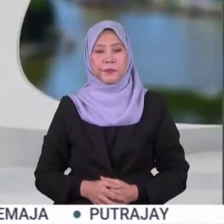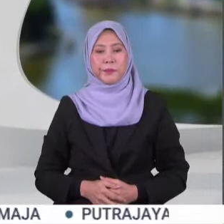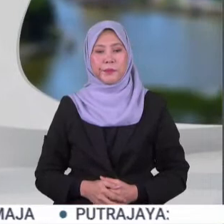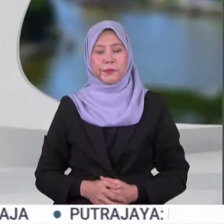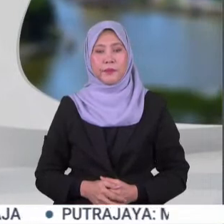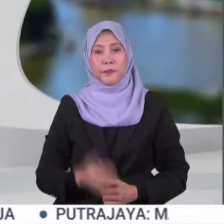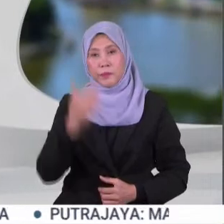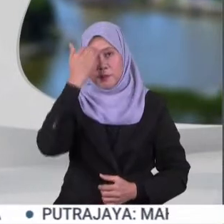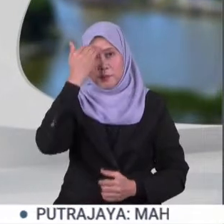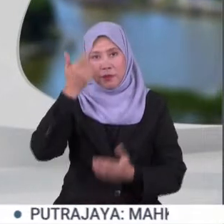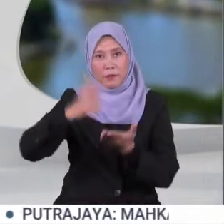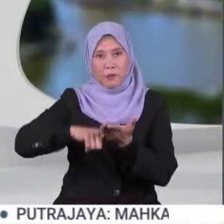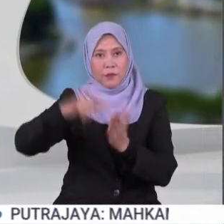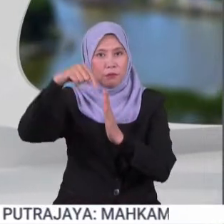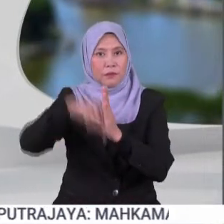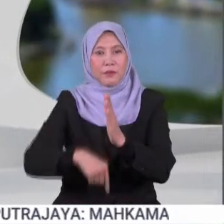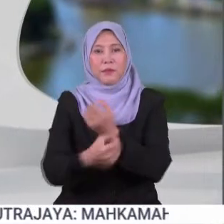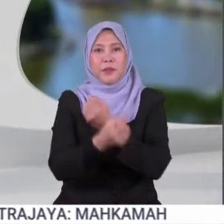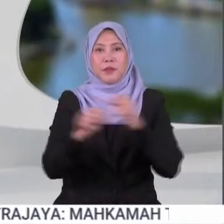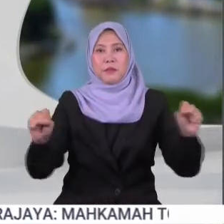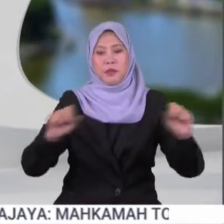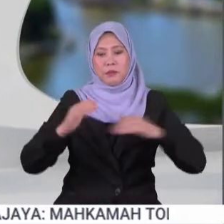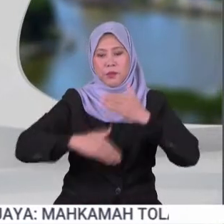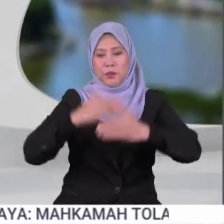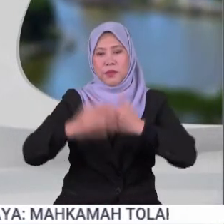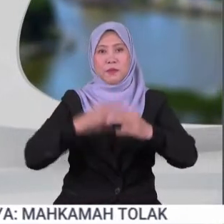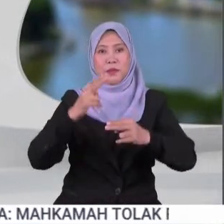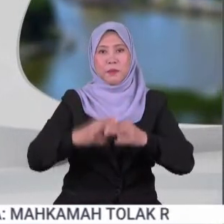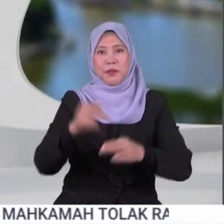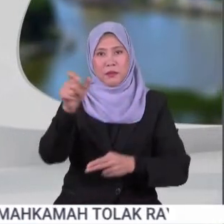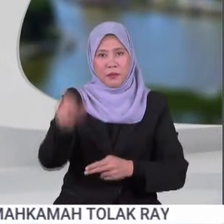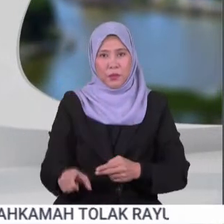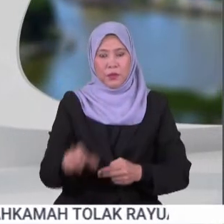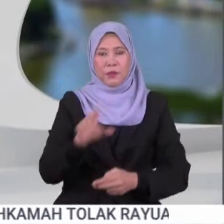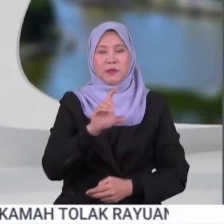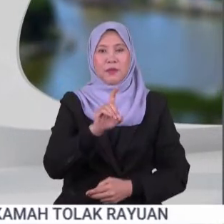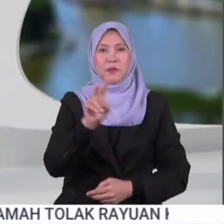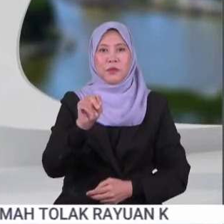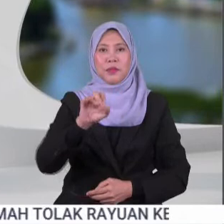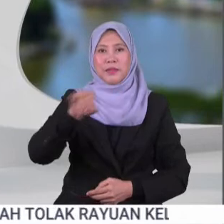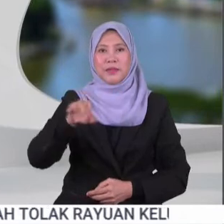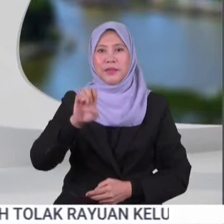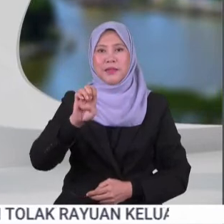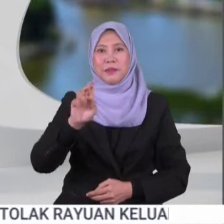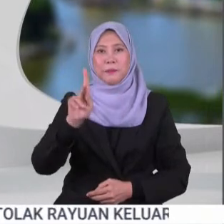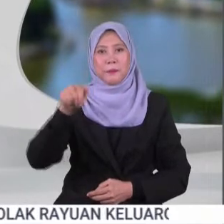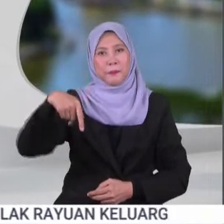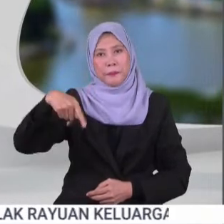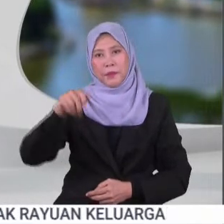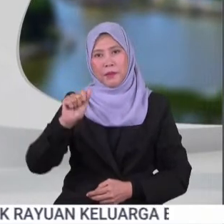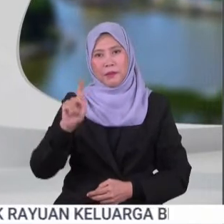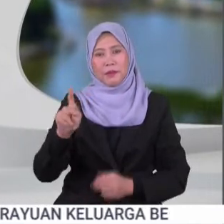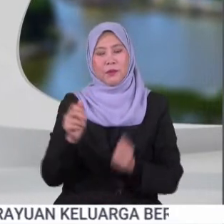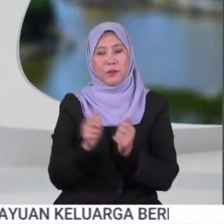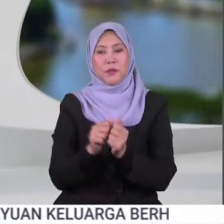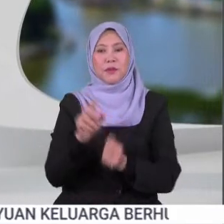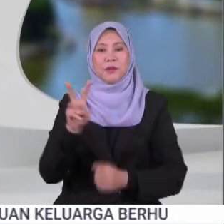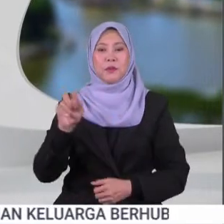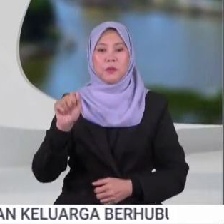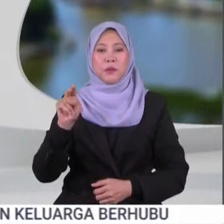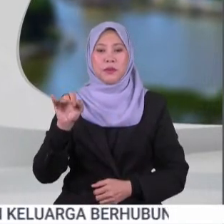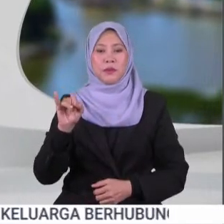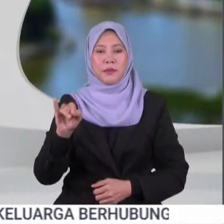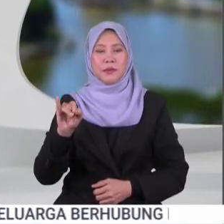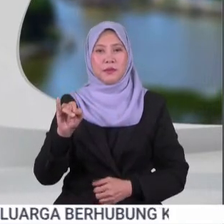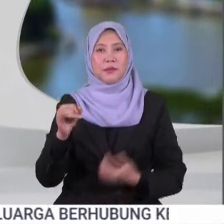Baik, bagi mengetahui perkembangan semasa persiapan proses penamaan calon PRK Dun Jepak, kita langsung saja bersama Sazwani Samsu